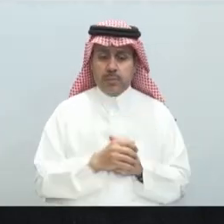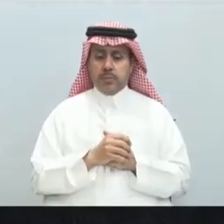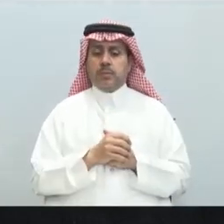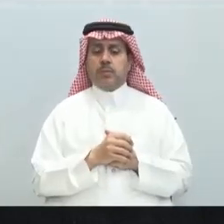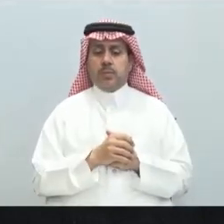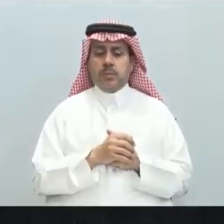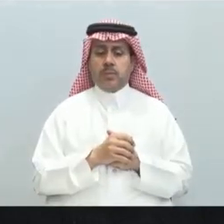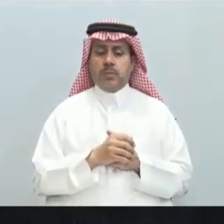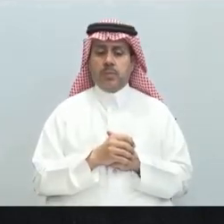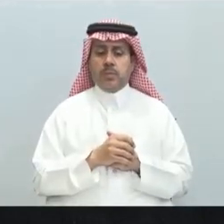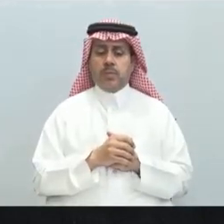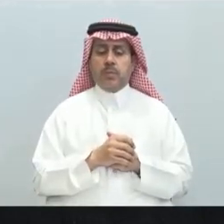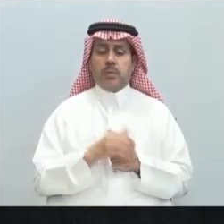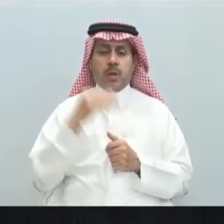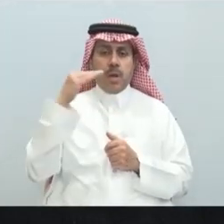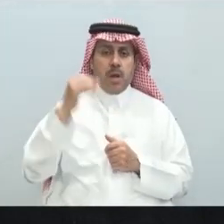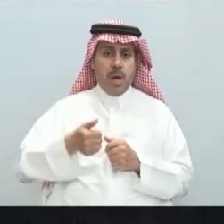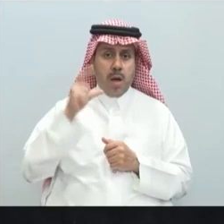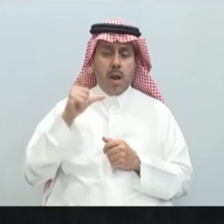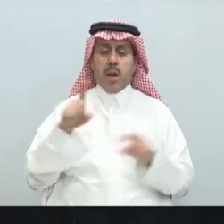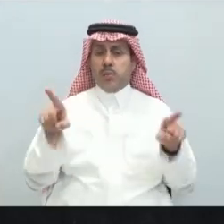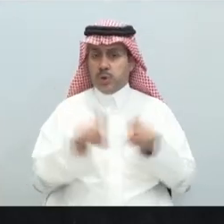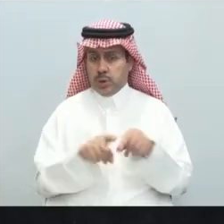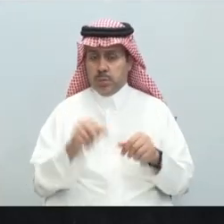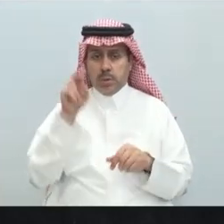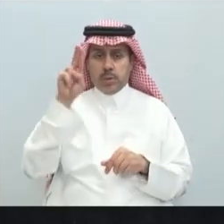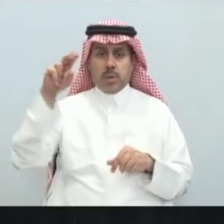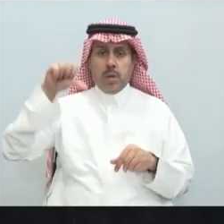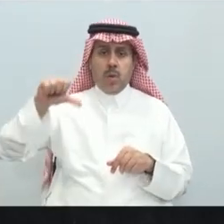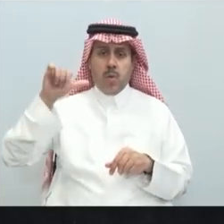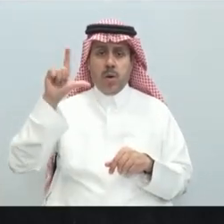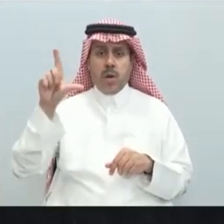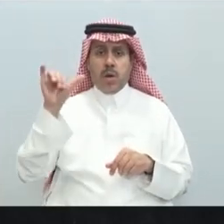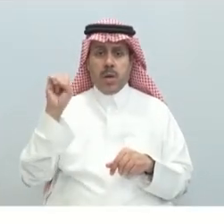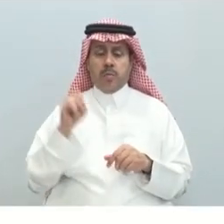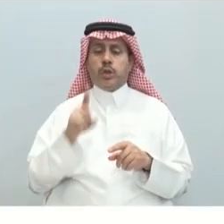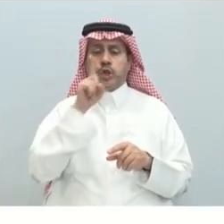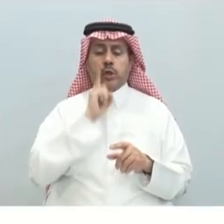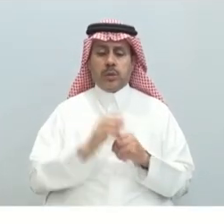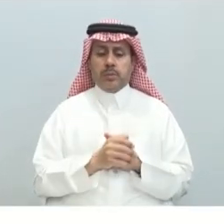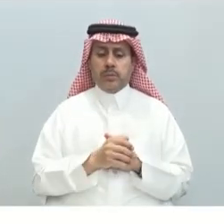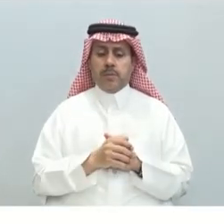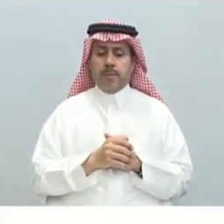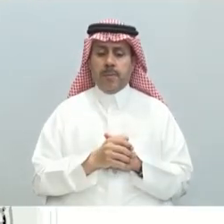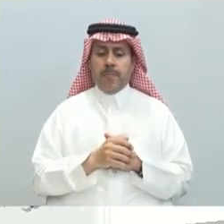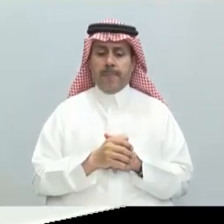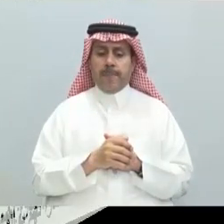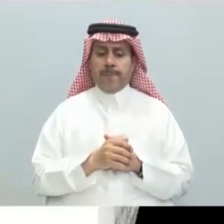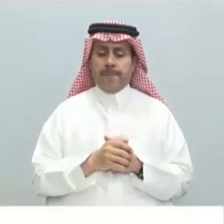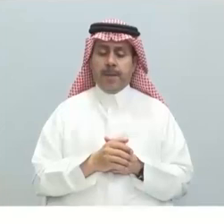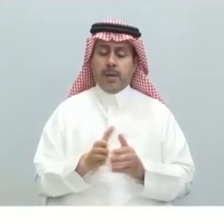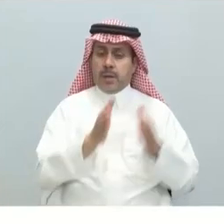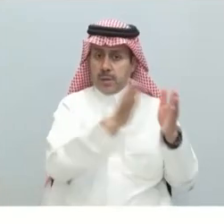ذا يبين لك حال هؤلاء المشركين وتوليهم للشياطين بعد هذا ايها الطلاب والطالبات